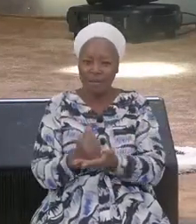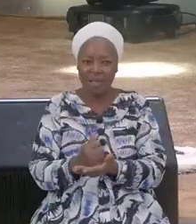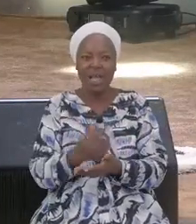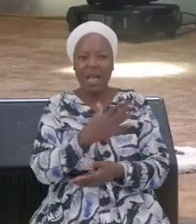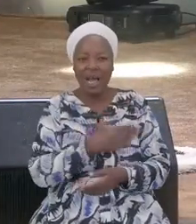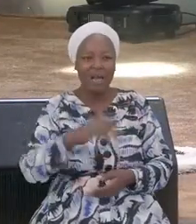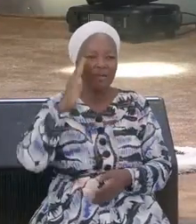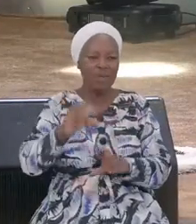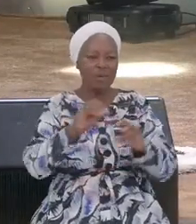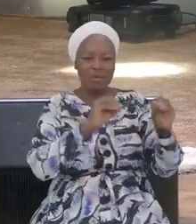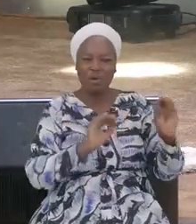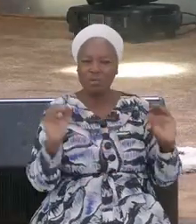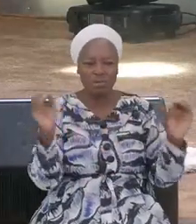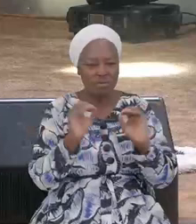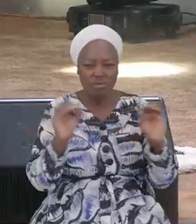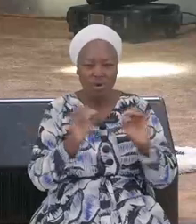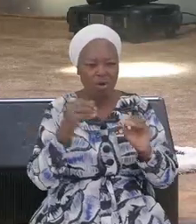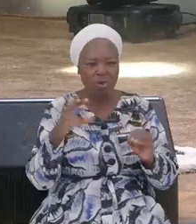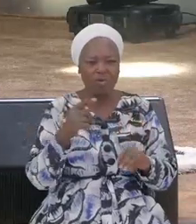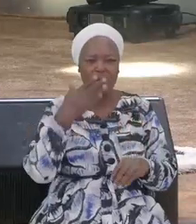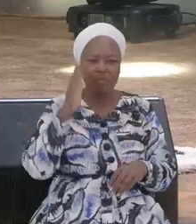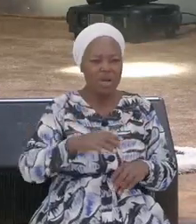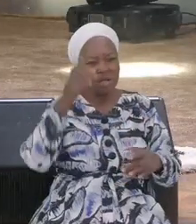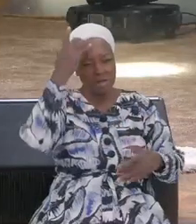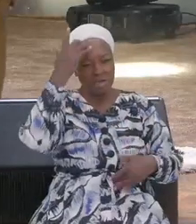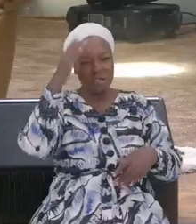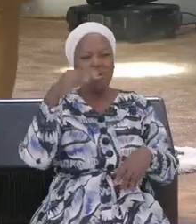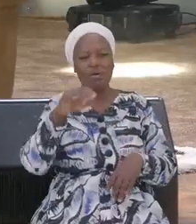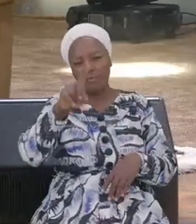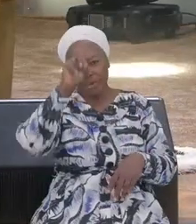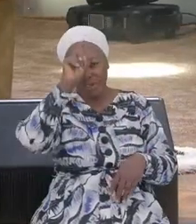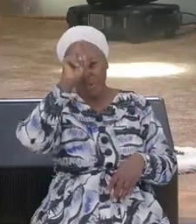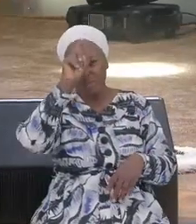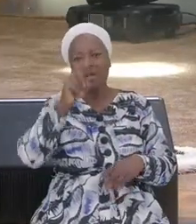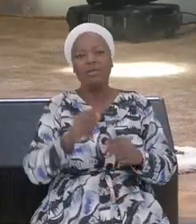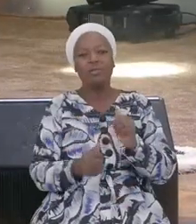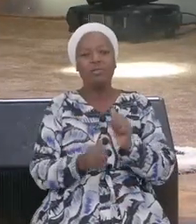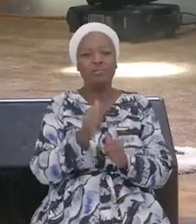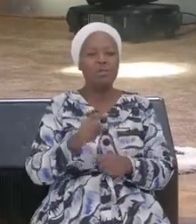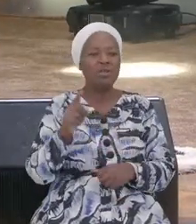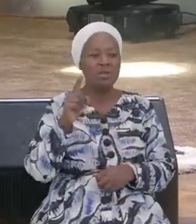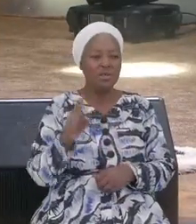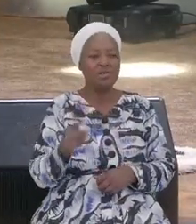t'enverra aucune de ces mauvaises maladies d'Égypte qui te sont connues.